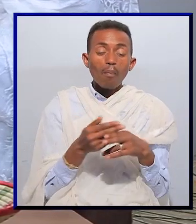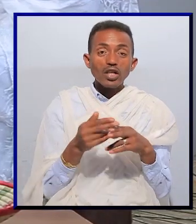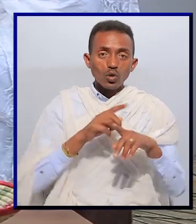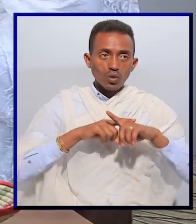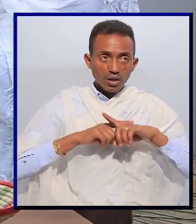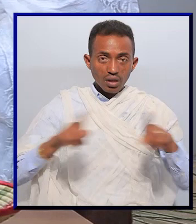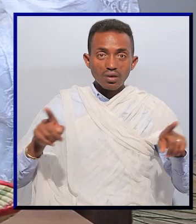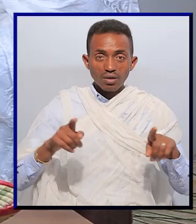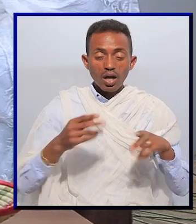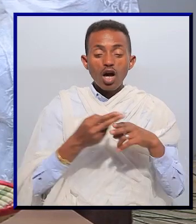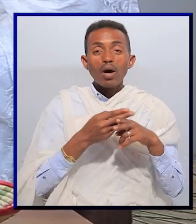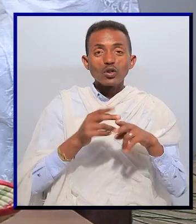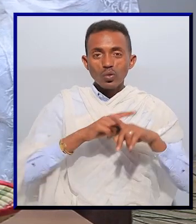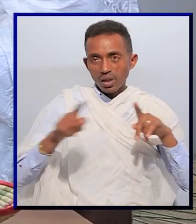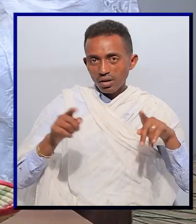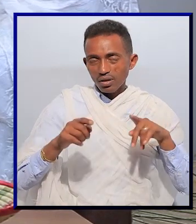ባጭሩ ለማስቀመጥ ምንድነው